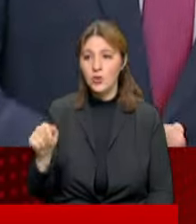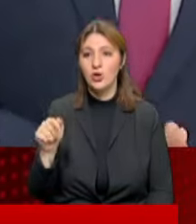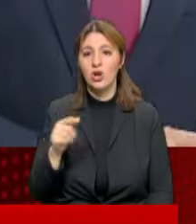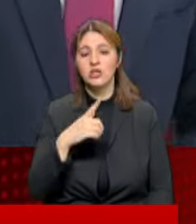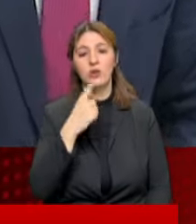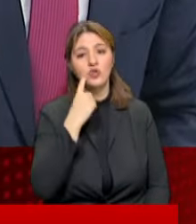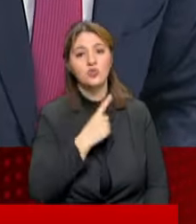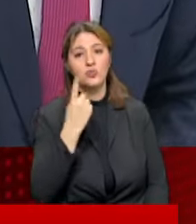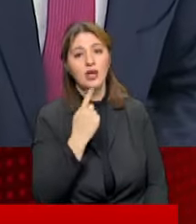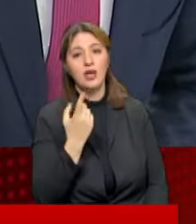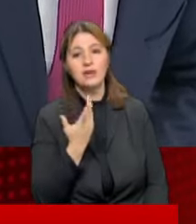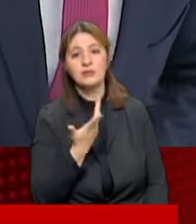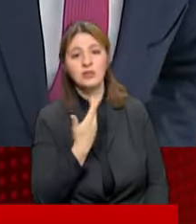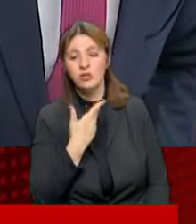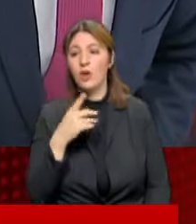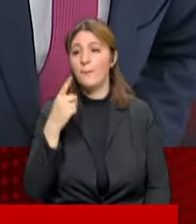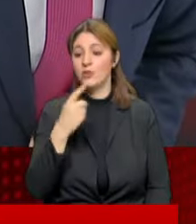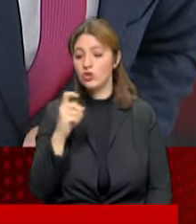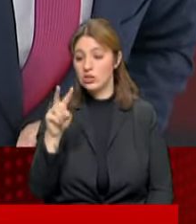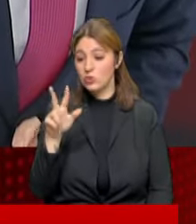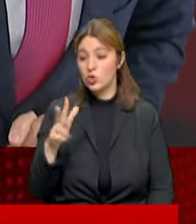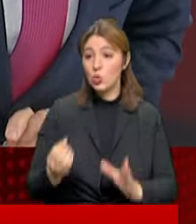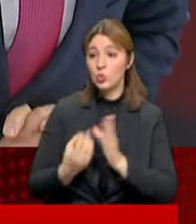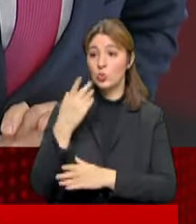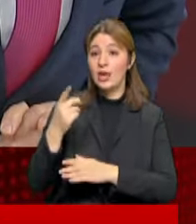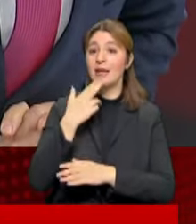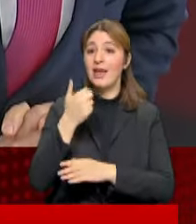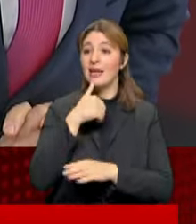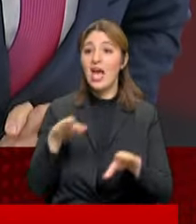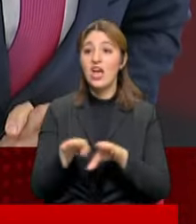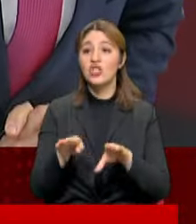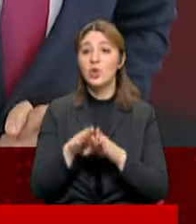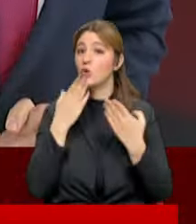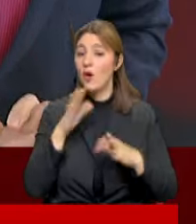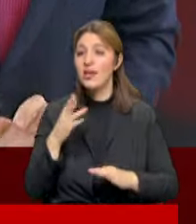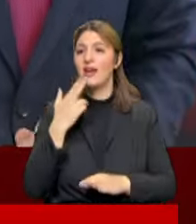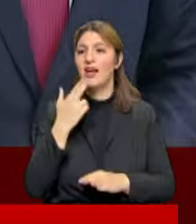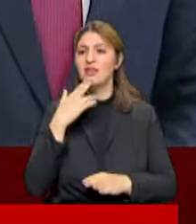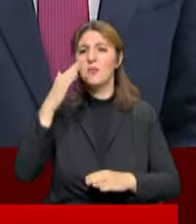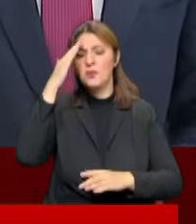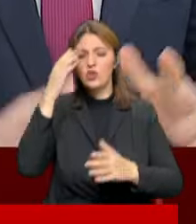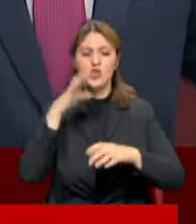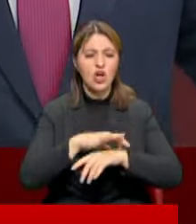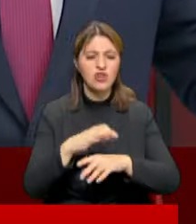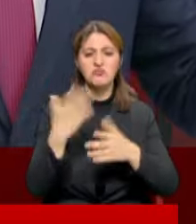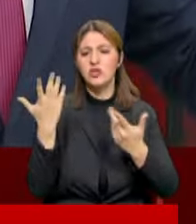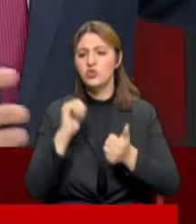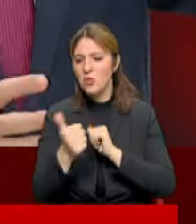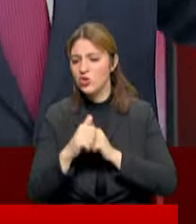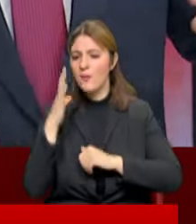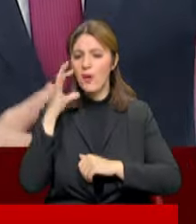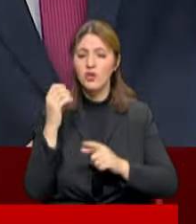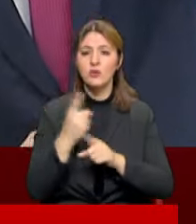Cumhuriyet nedir biliyor musunuz 1923'te kurulduğunda kadın erkek eşitliği yoktu kadının pilot Doktor sporcu